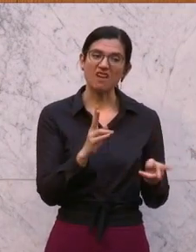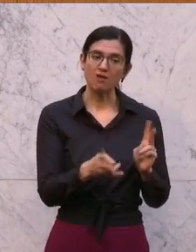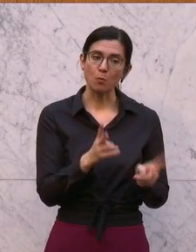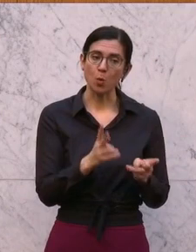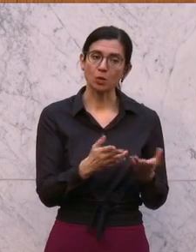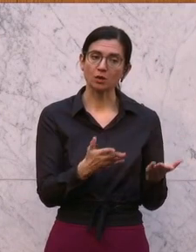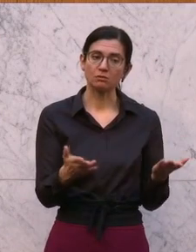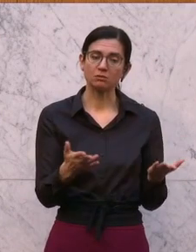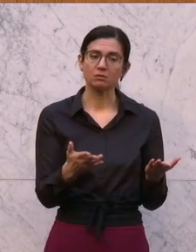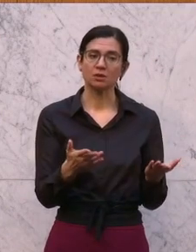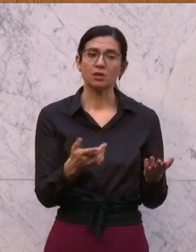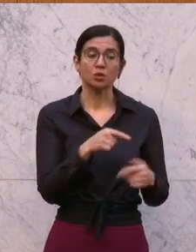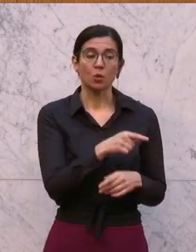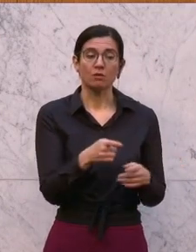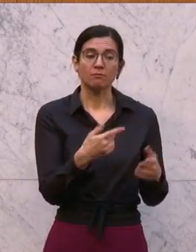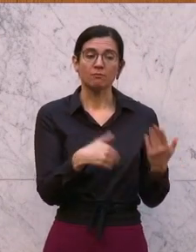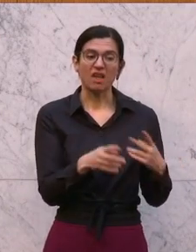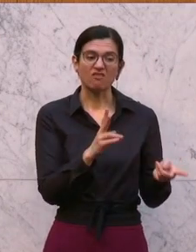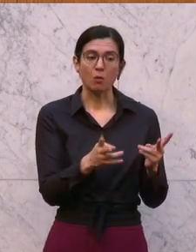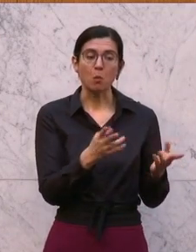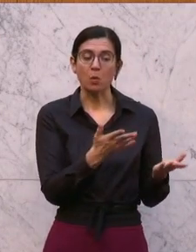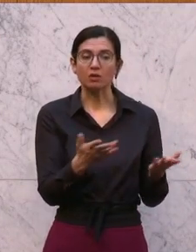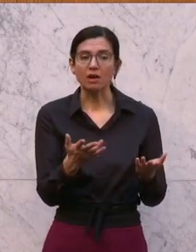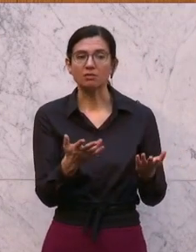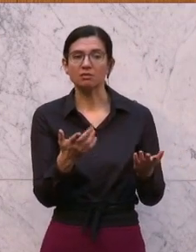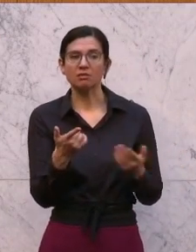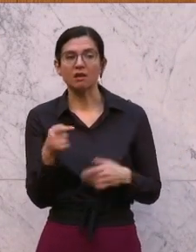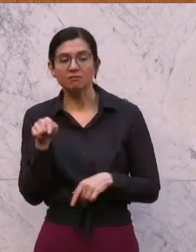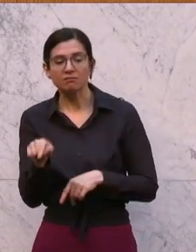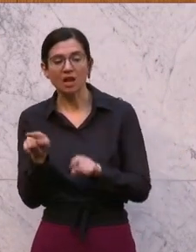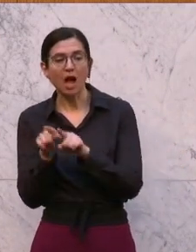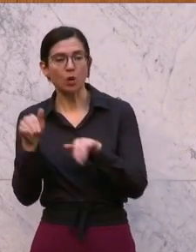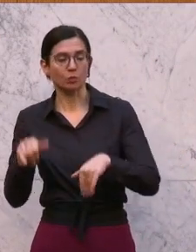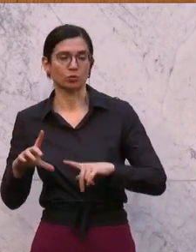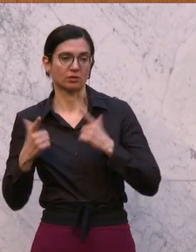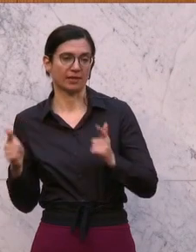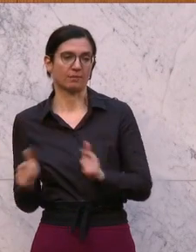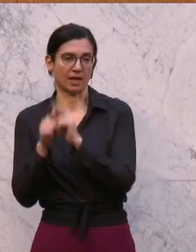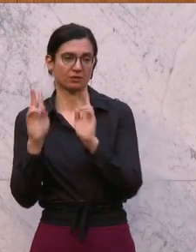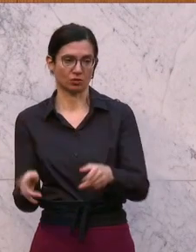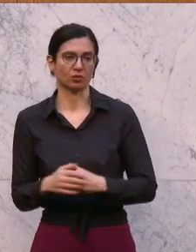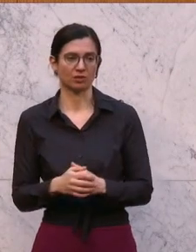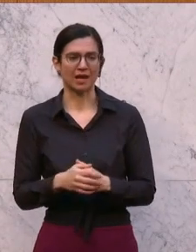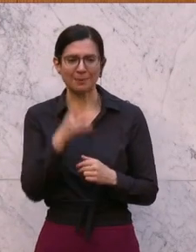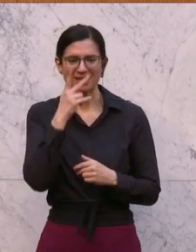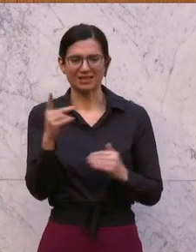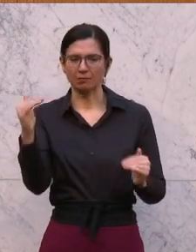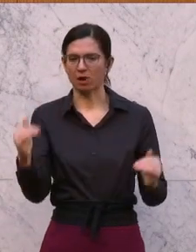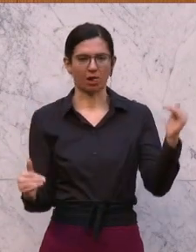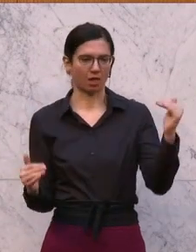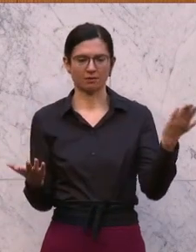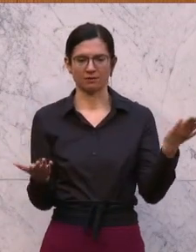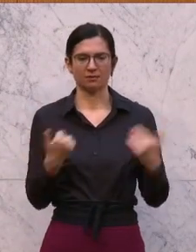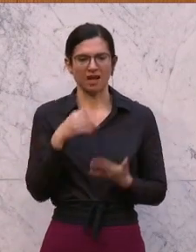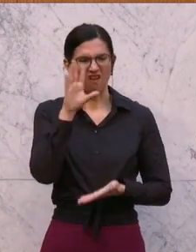davon leben können, die ein größeres Vermögen haben. Und die Bruchlinie zwischen diesen beiden Welten zeigt sich sehr gut auch auf